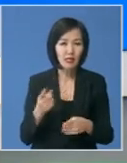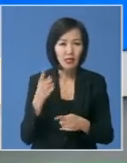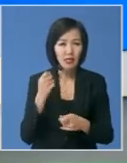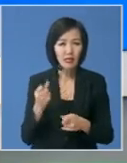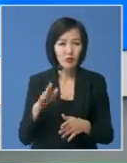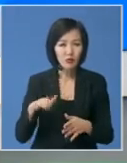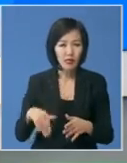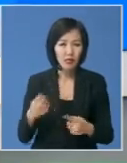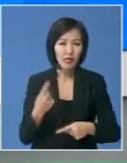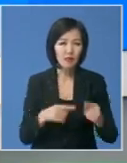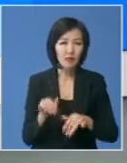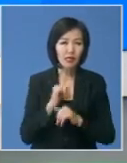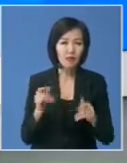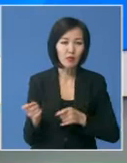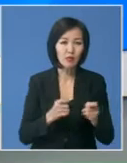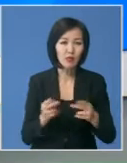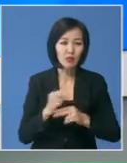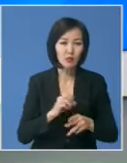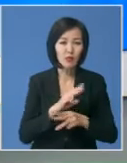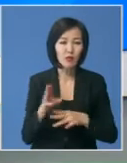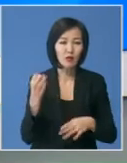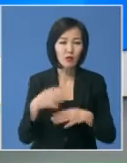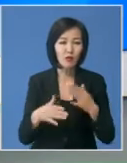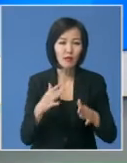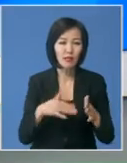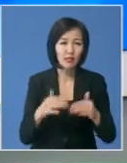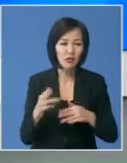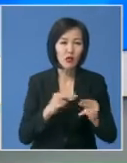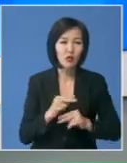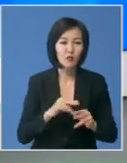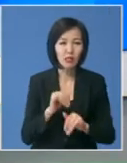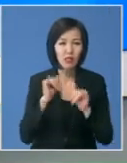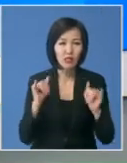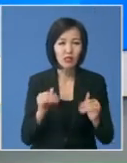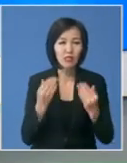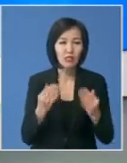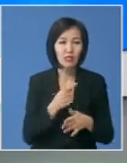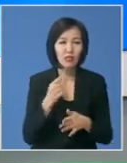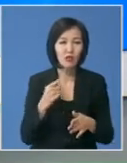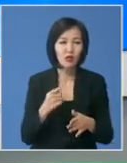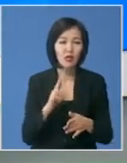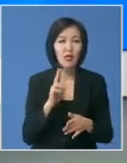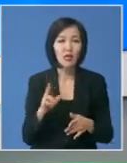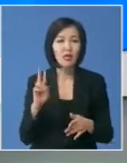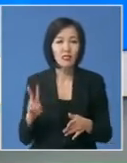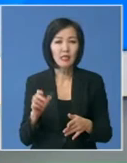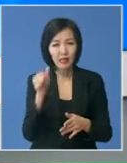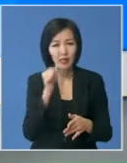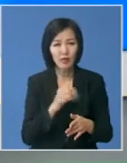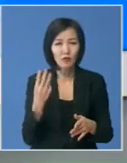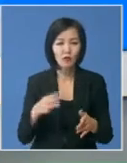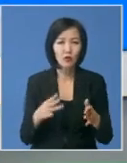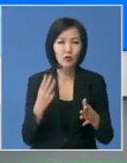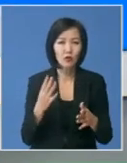кейін кәсіпкерлікті дамыту басқармасы мен жұмыспен қамту орталығының мамандары жұмыстарын жандандырды. Қазір Талдықорғанда қазан айында 34